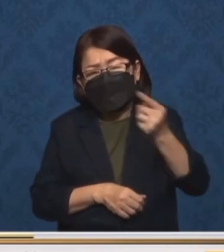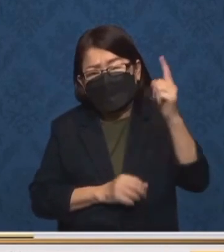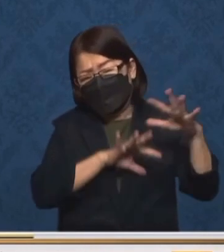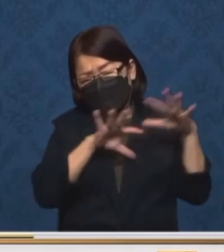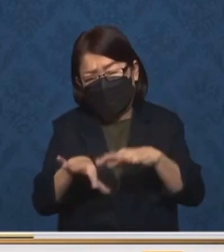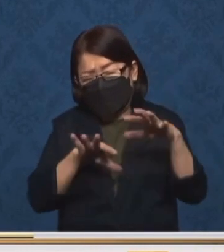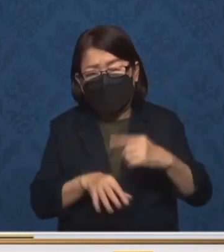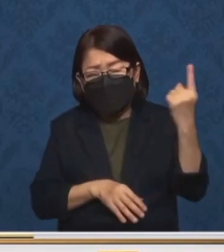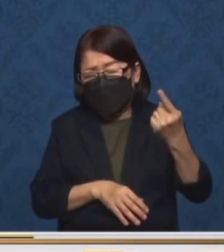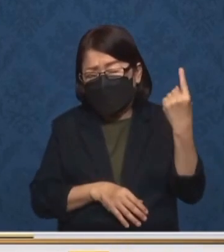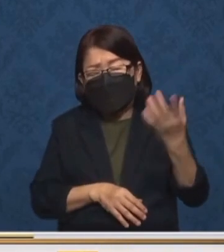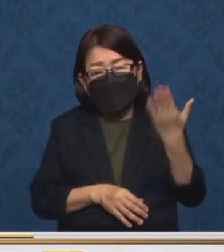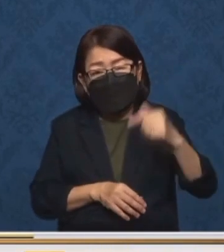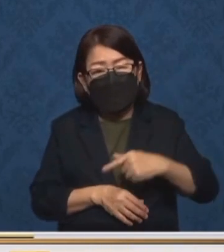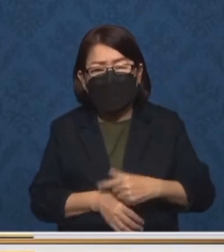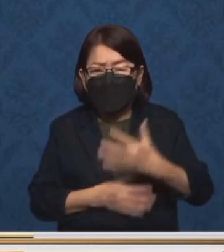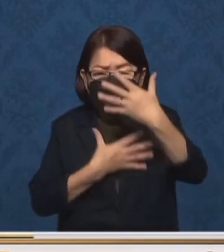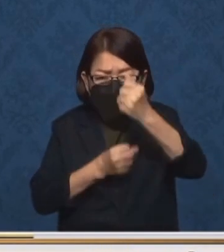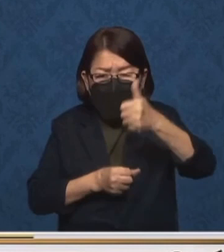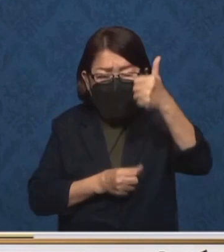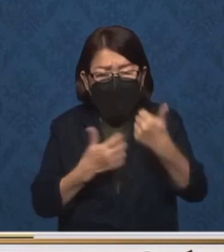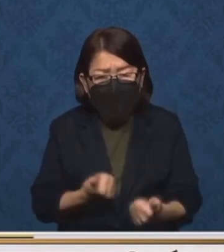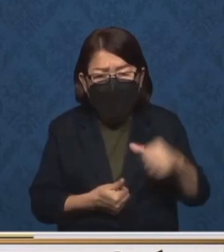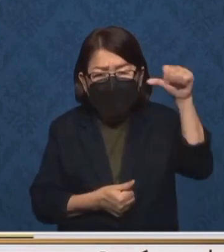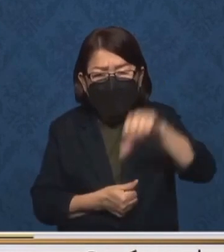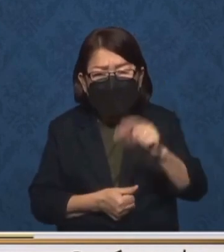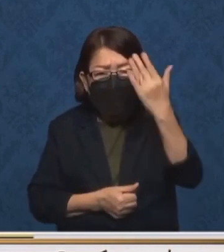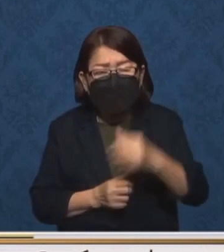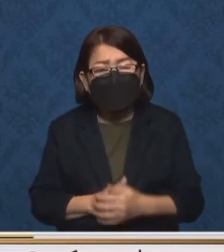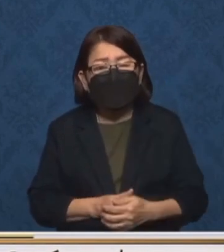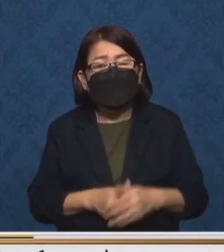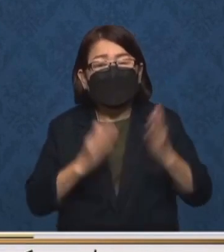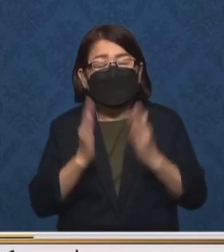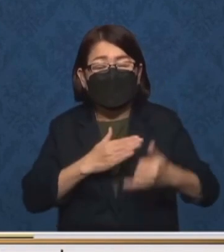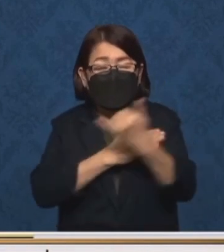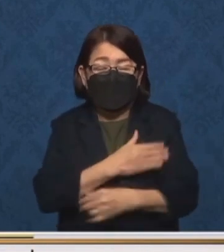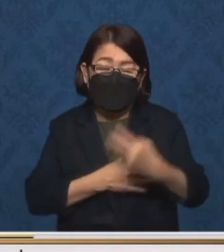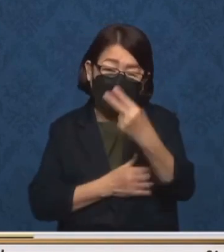ที่จะเคยเป็ดอกฟ้า กับกเปหม bı delิ่ tie y